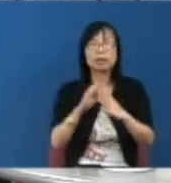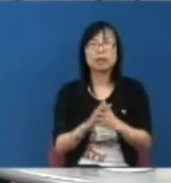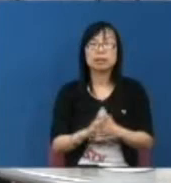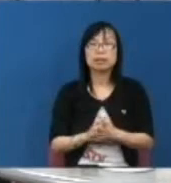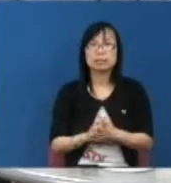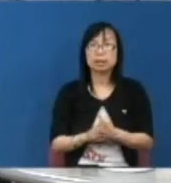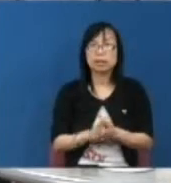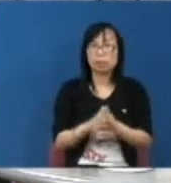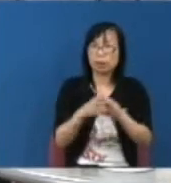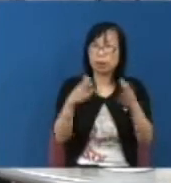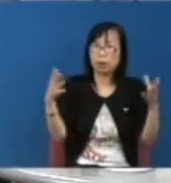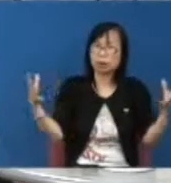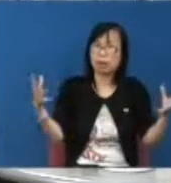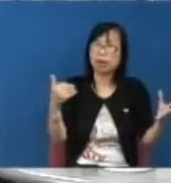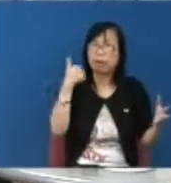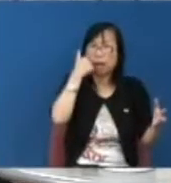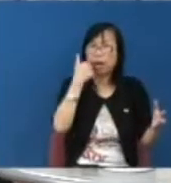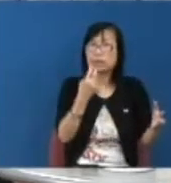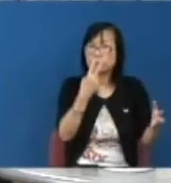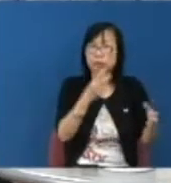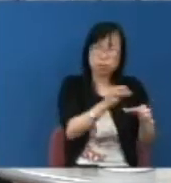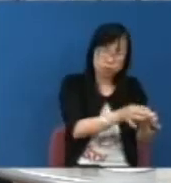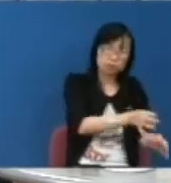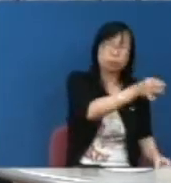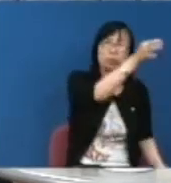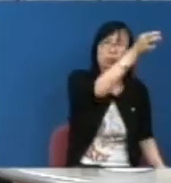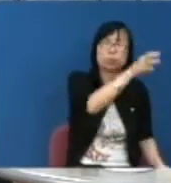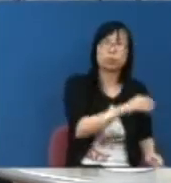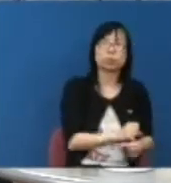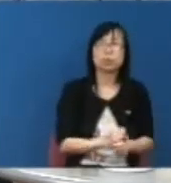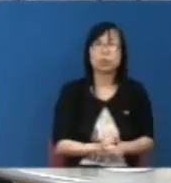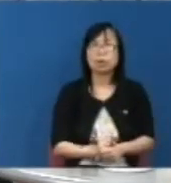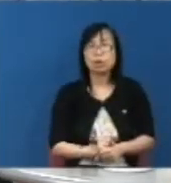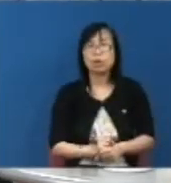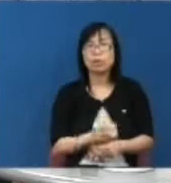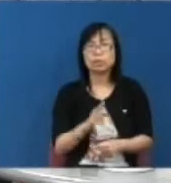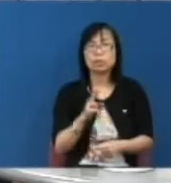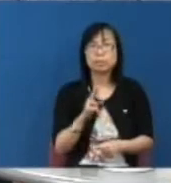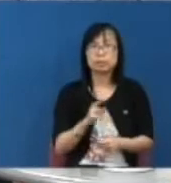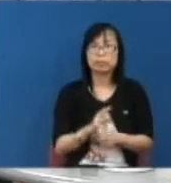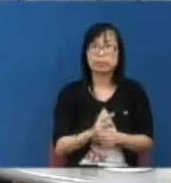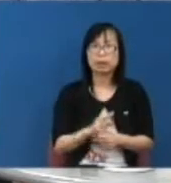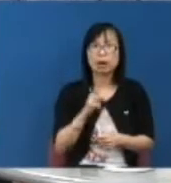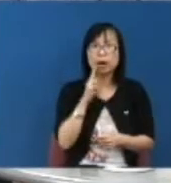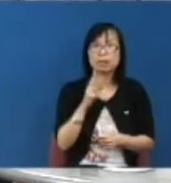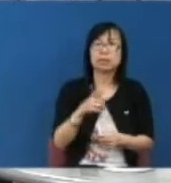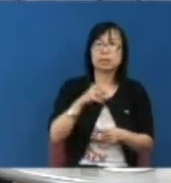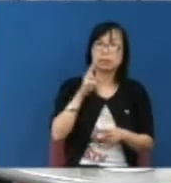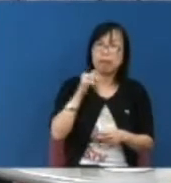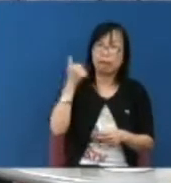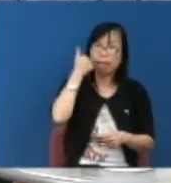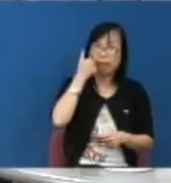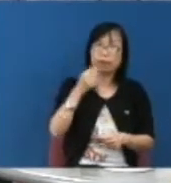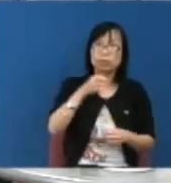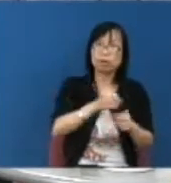的冷卻水管，就做那個令到那個整個冷卻系統呢